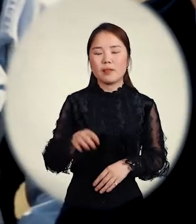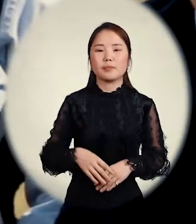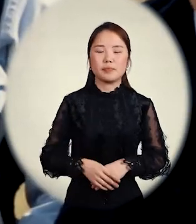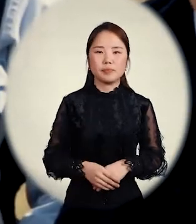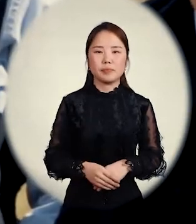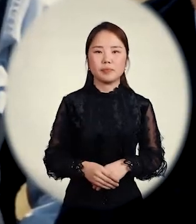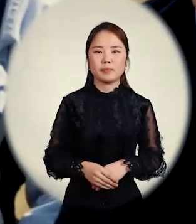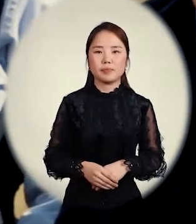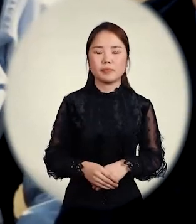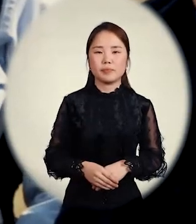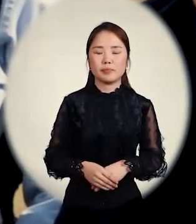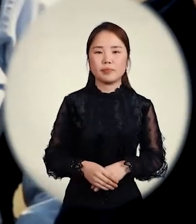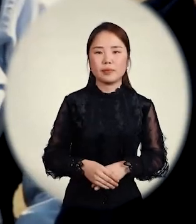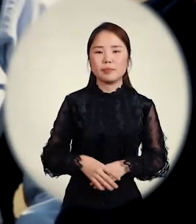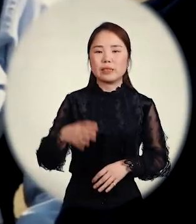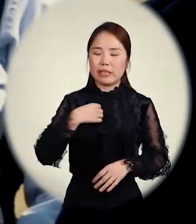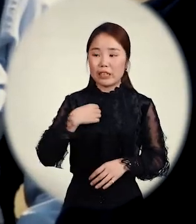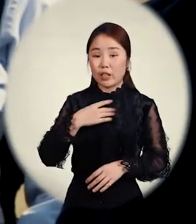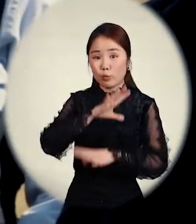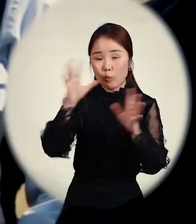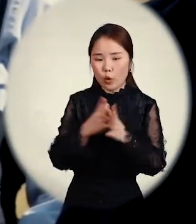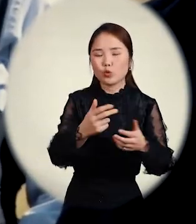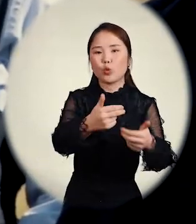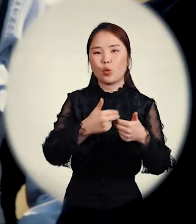Надад цэцлээ. За.